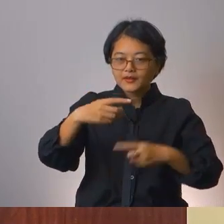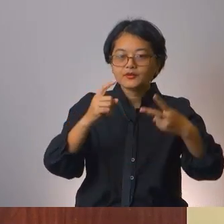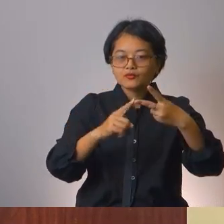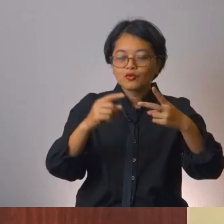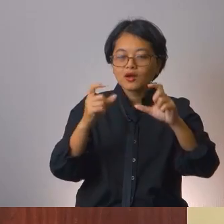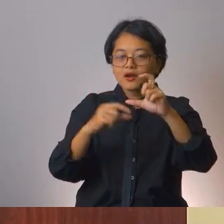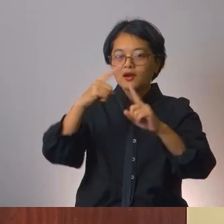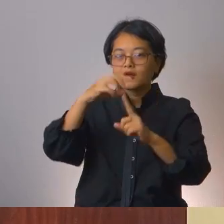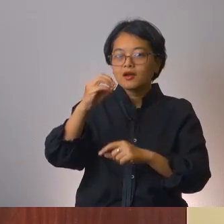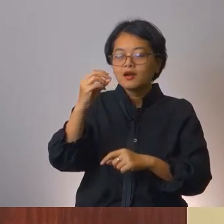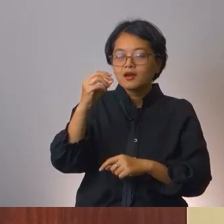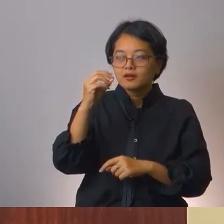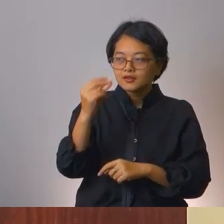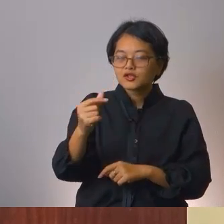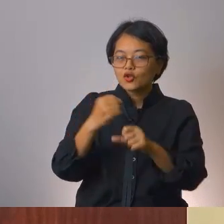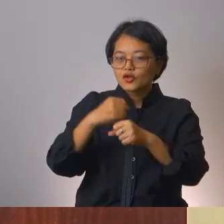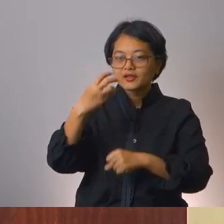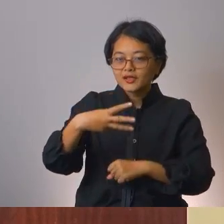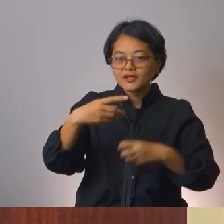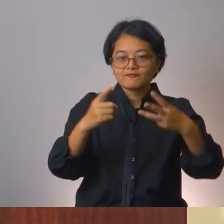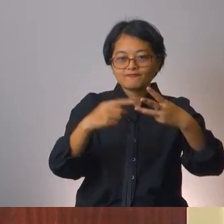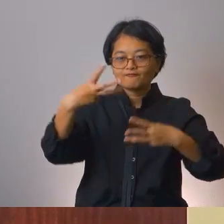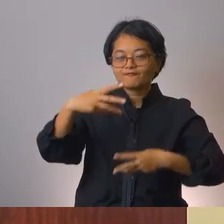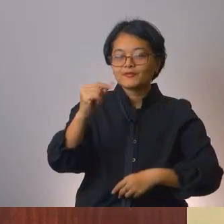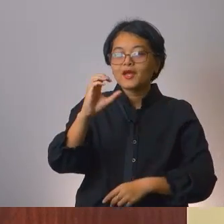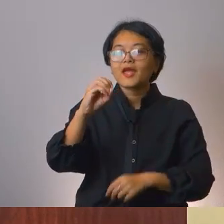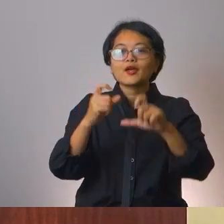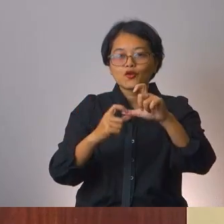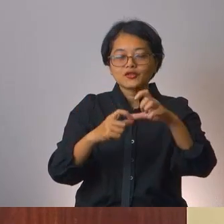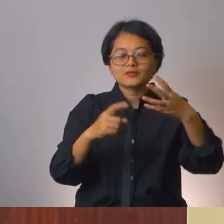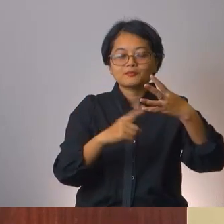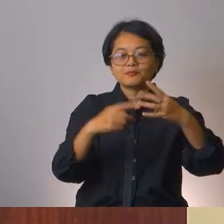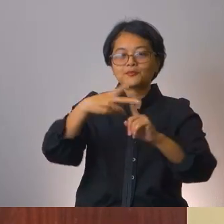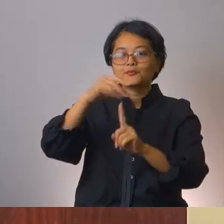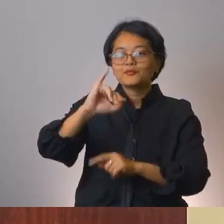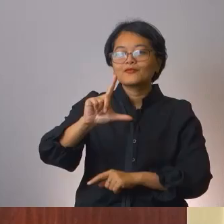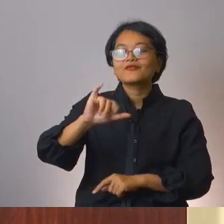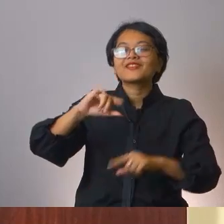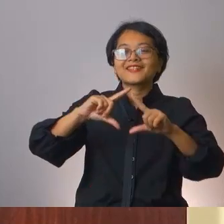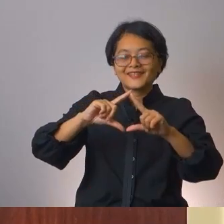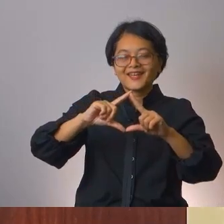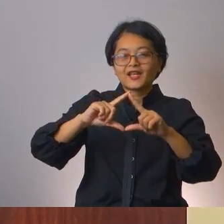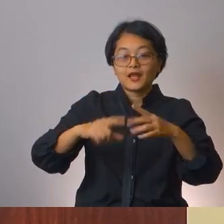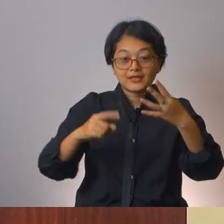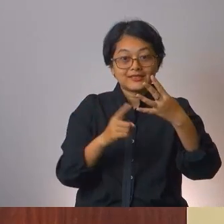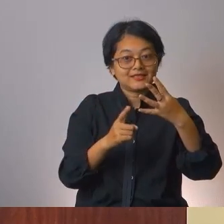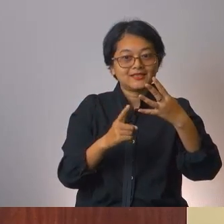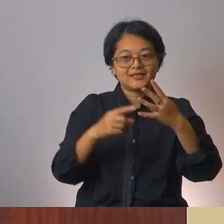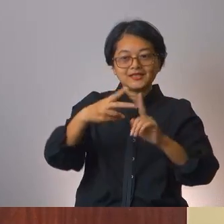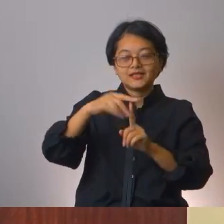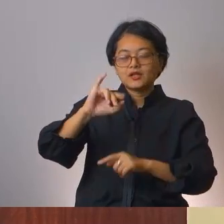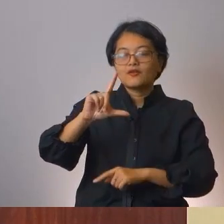eros, dan philia. Philia adalah kasih persahabatan. Dan ini yang